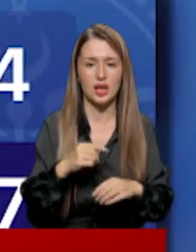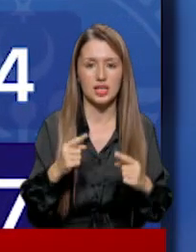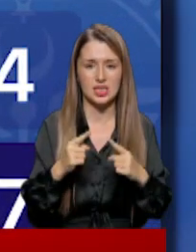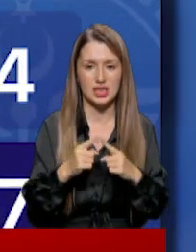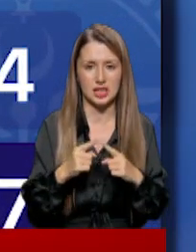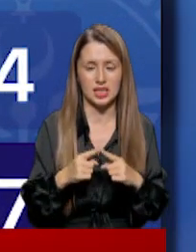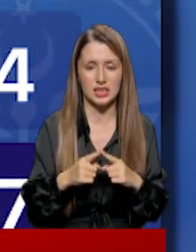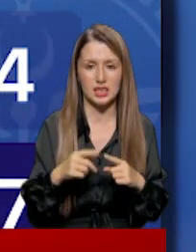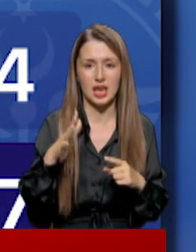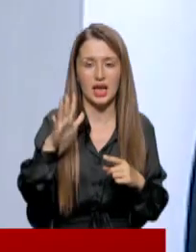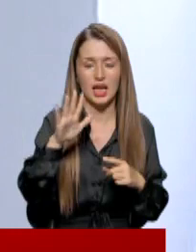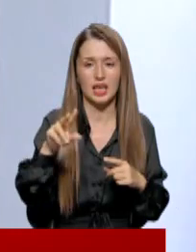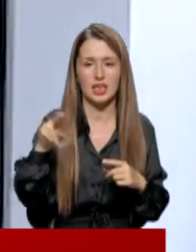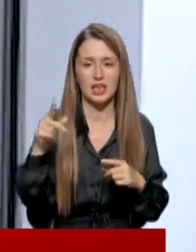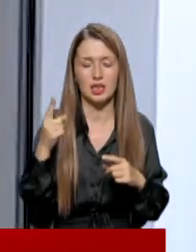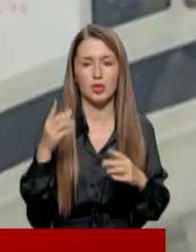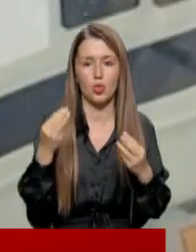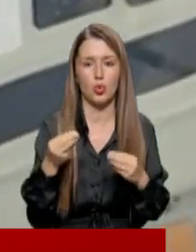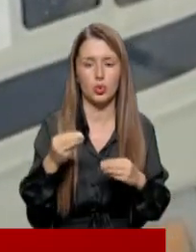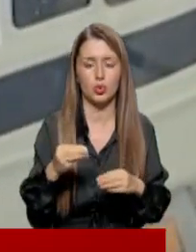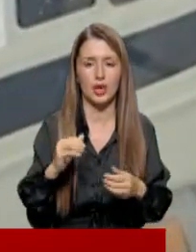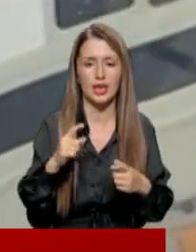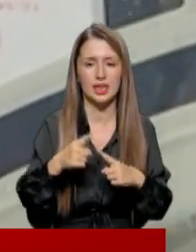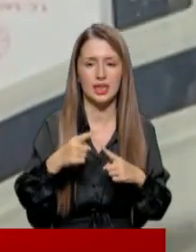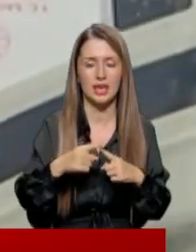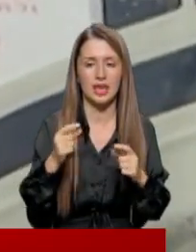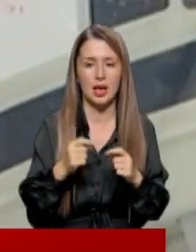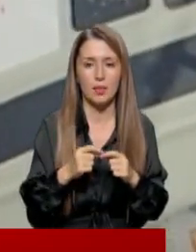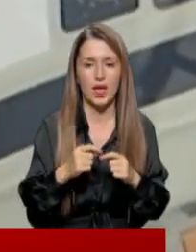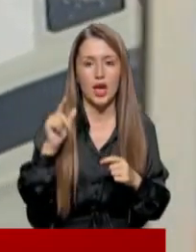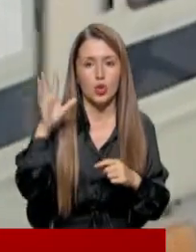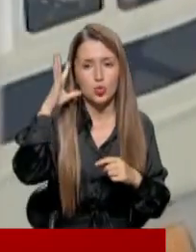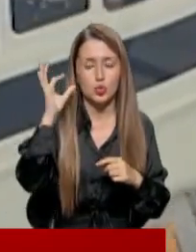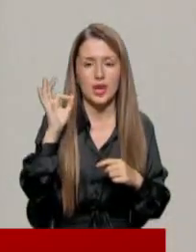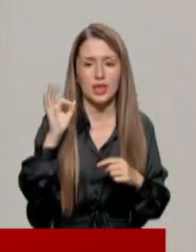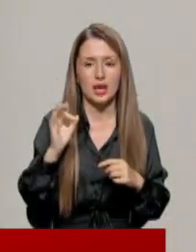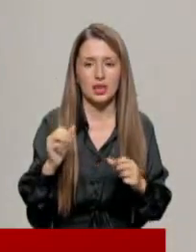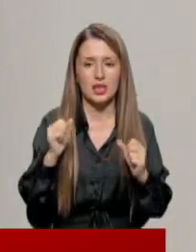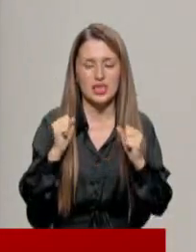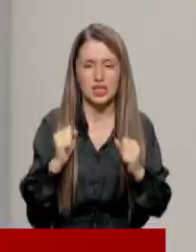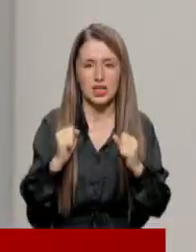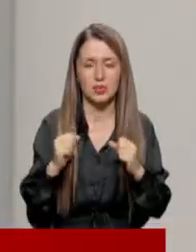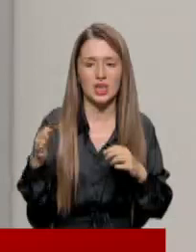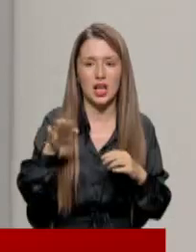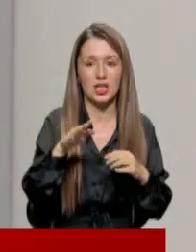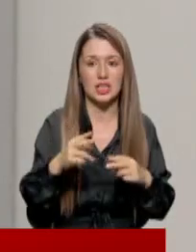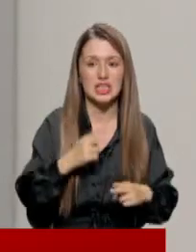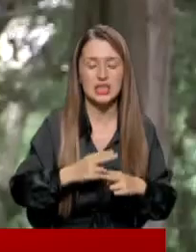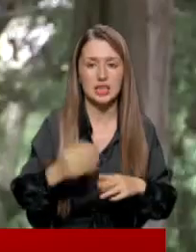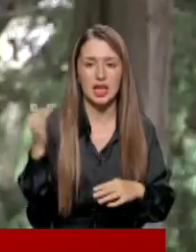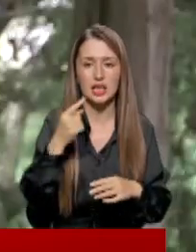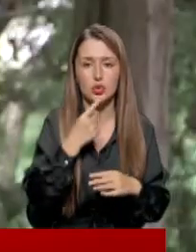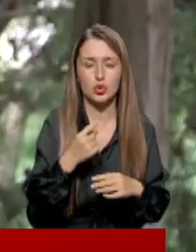57.113'tü. Bir önceki haftanın iki katı. Türk Tabipler Birliği de uzmanlar da yeni sert bir dalganın hızlanarak geldiğini